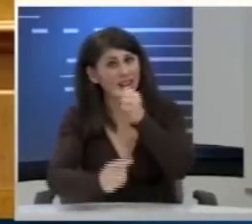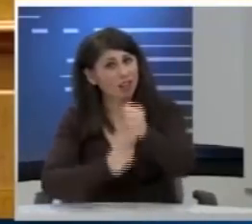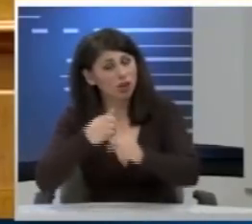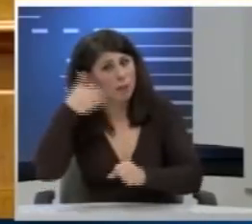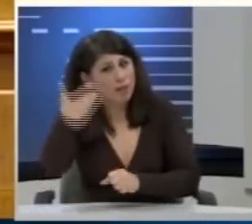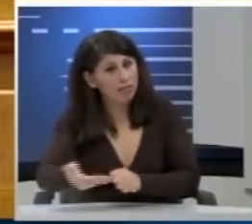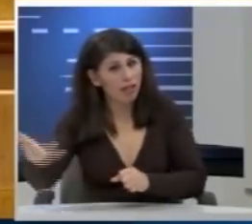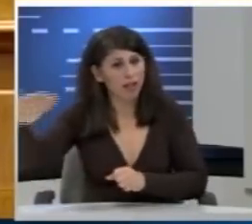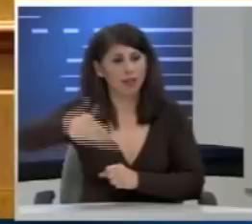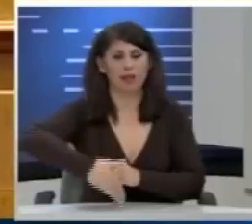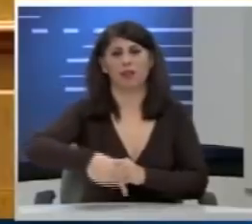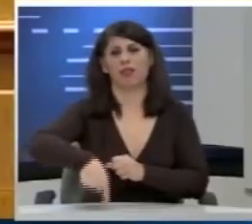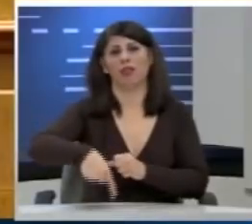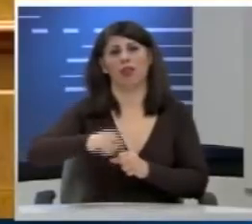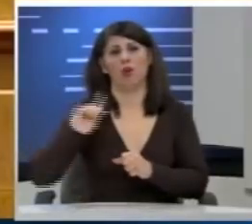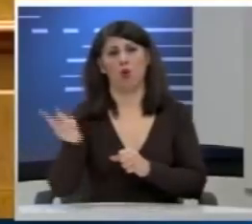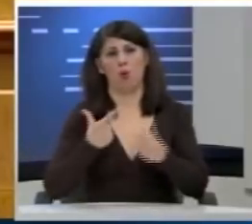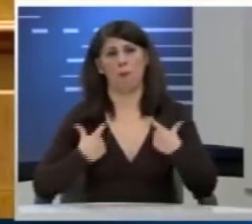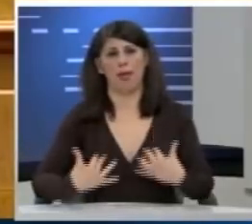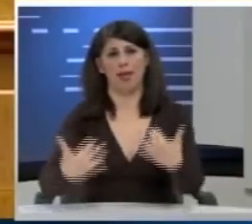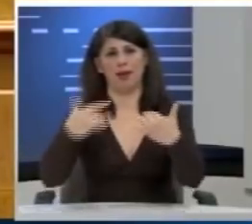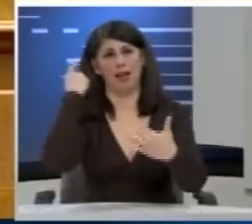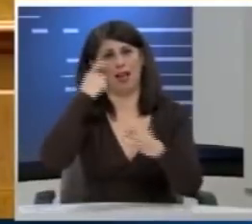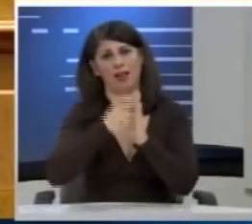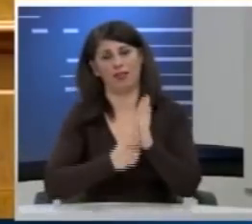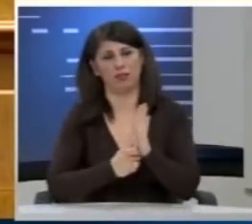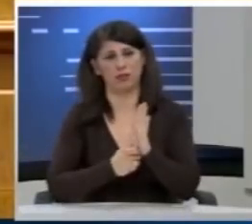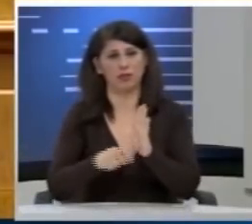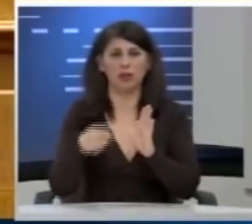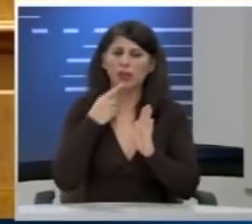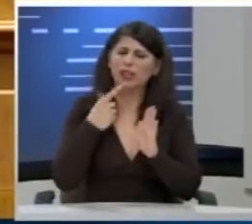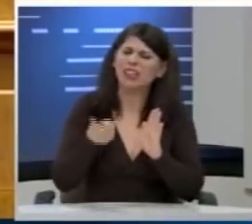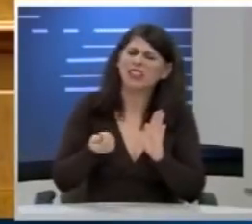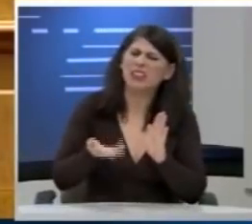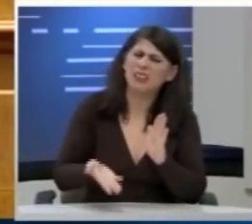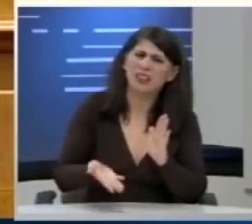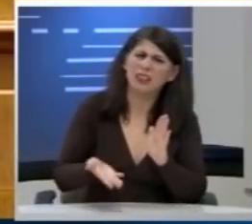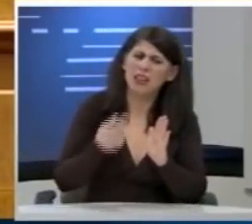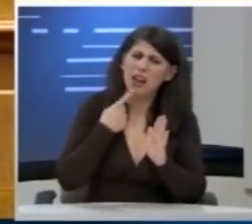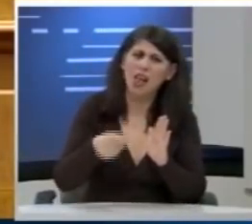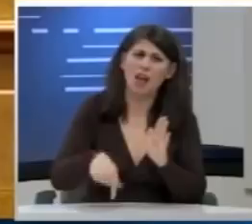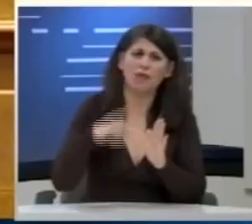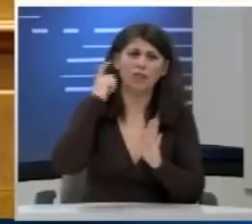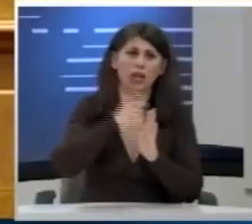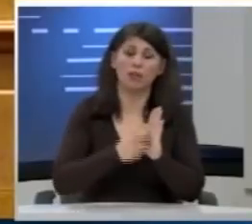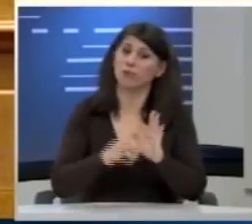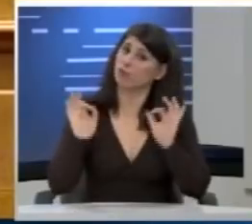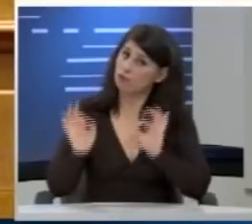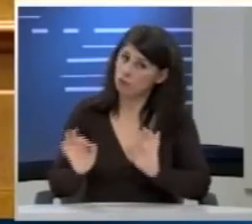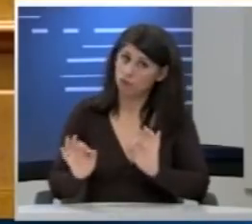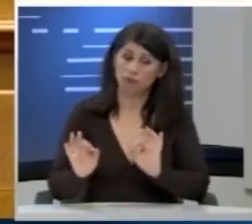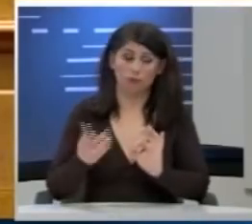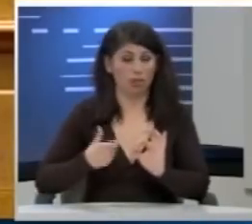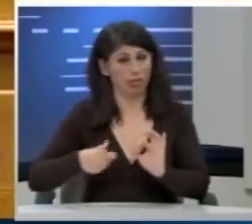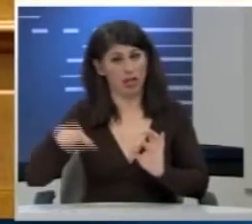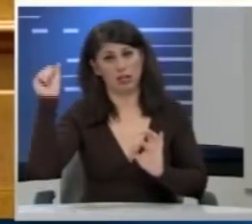μετά, έρχεται στην Ολομέλεια η έκθεσή της. Και τι λέει παρακαλώ αυτή η έκθεση, με την οποία ασφαλώς και